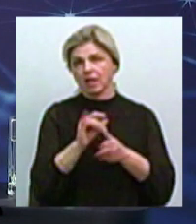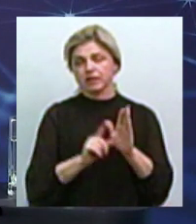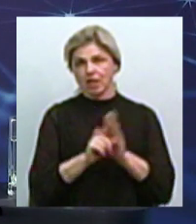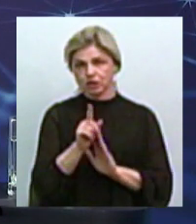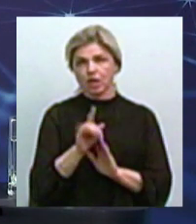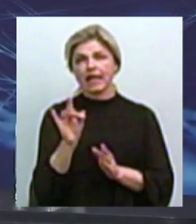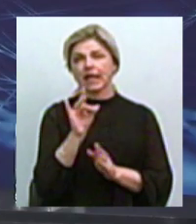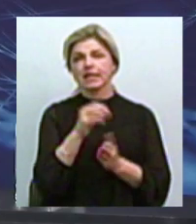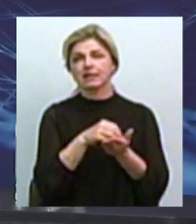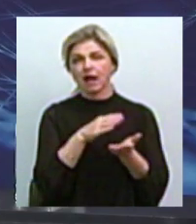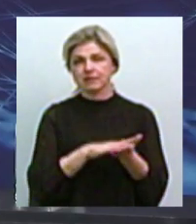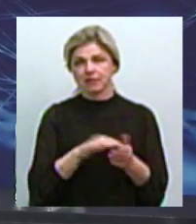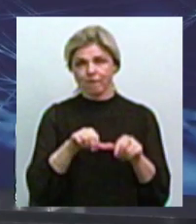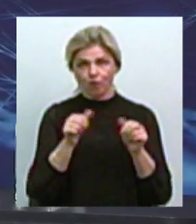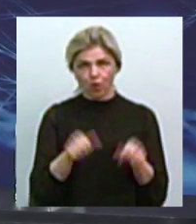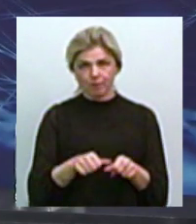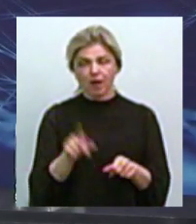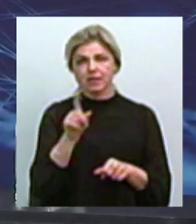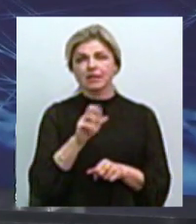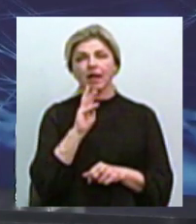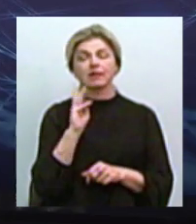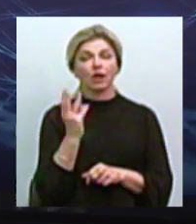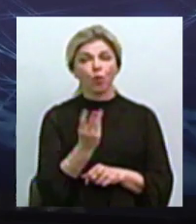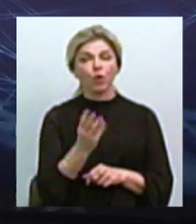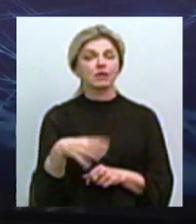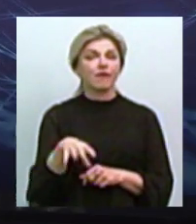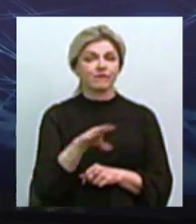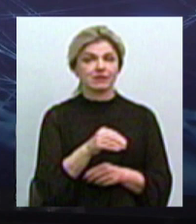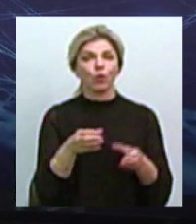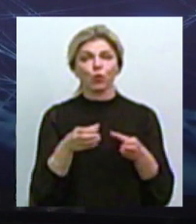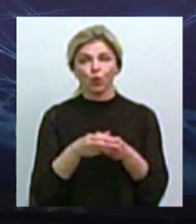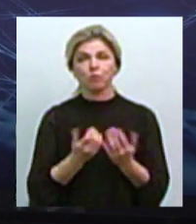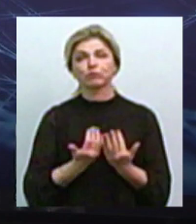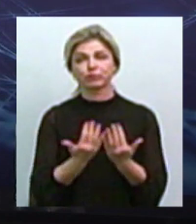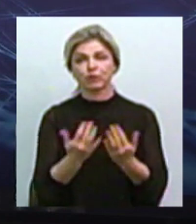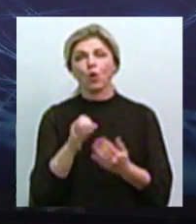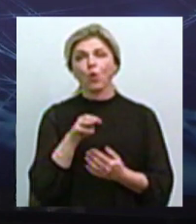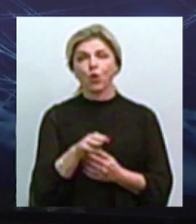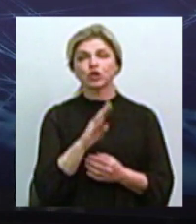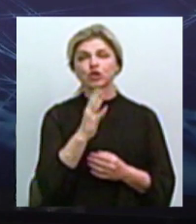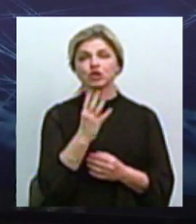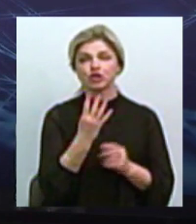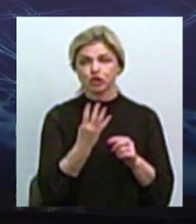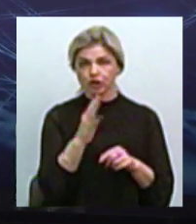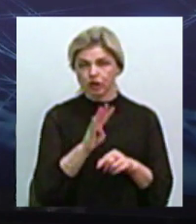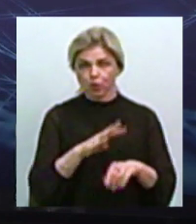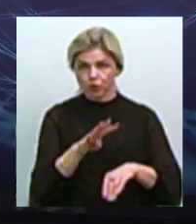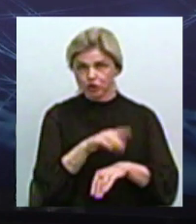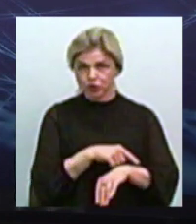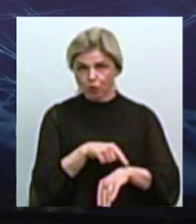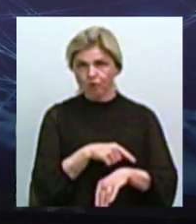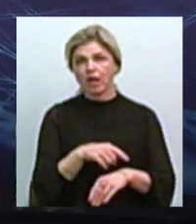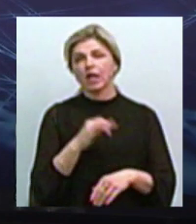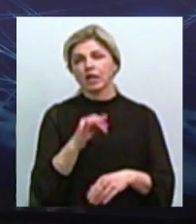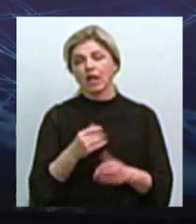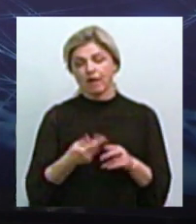формы. За 3 года у нас все группы набирались в течение от 4 часов, это первое, самый первый сезон. И